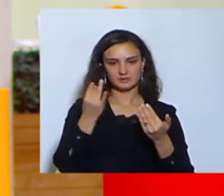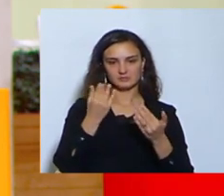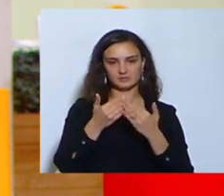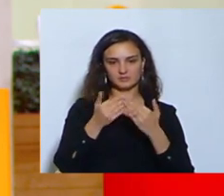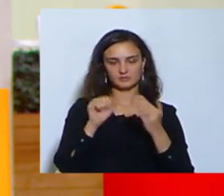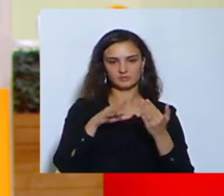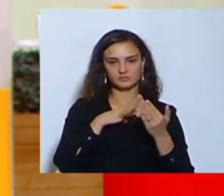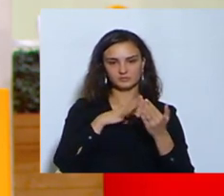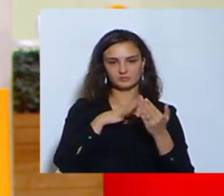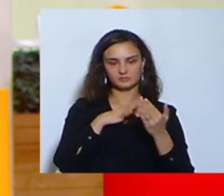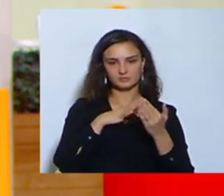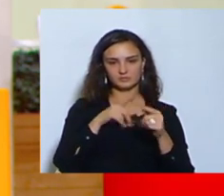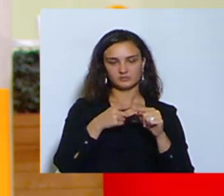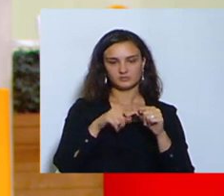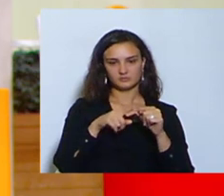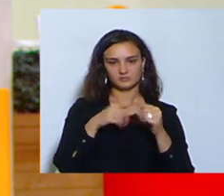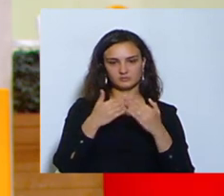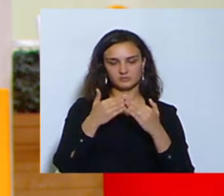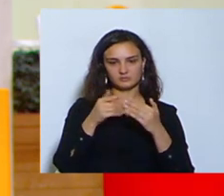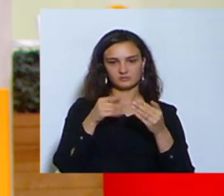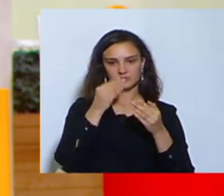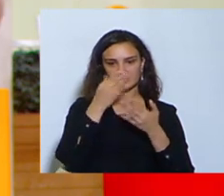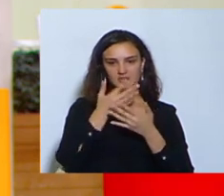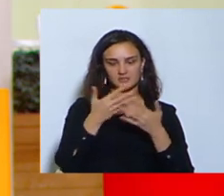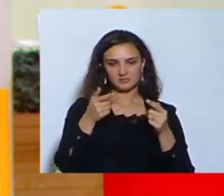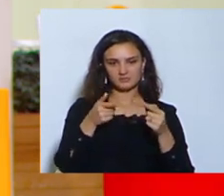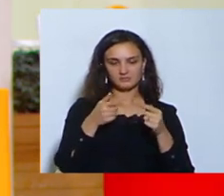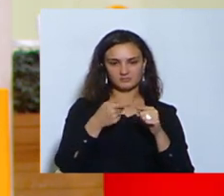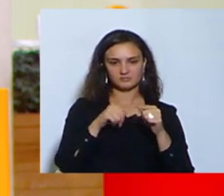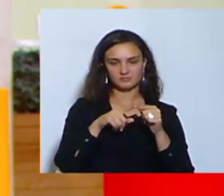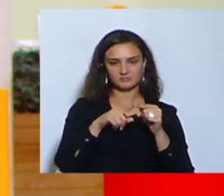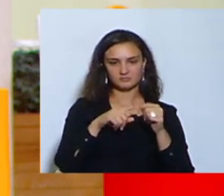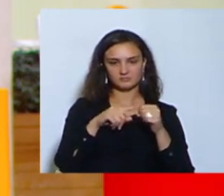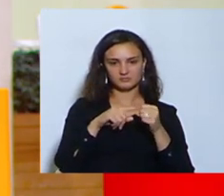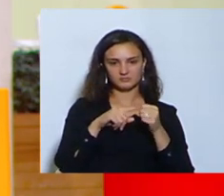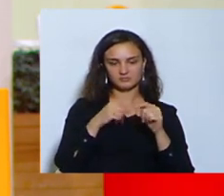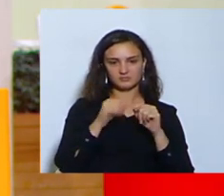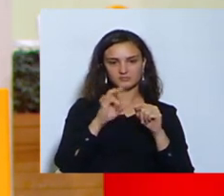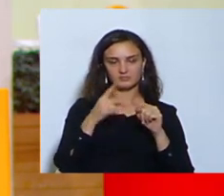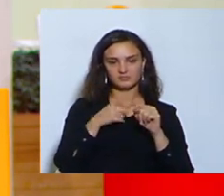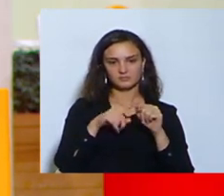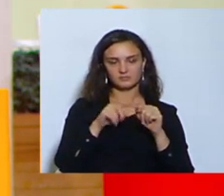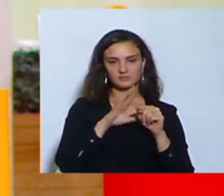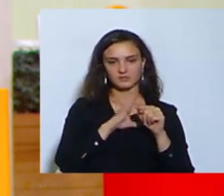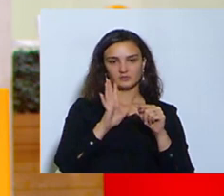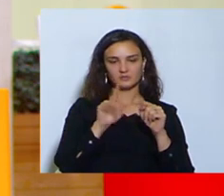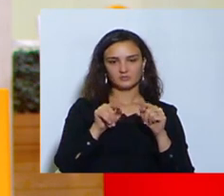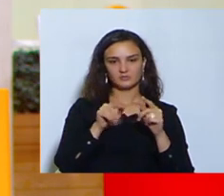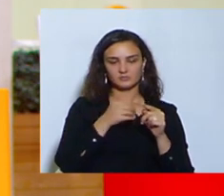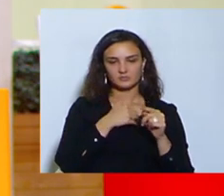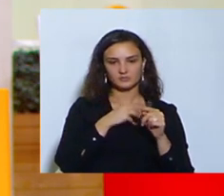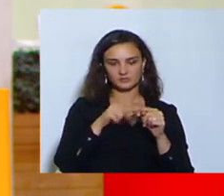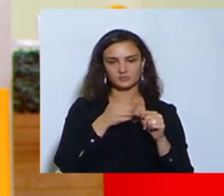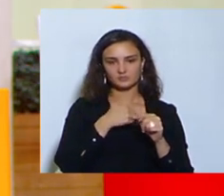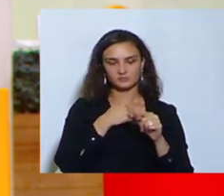მაგალითად შეიძლება ეს იყოს აღმზნები ხასიათის, მაგალითად სანელებლით უხვად შეკმაზული, ან არ ჰქონდა მისწრაფება და